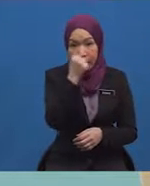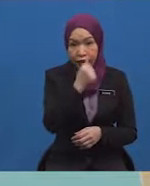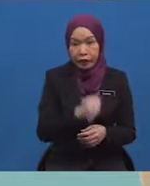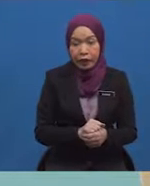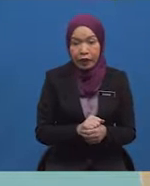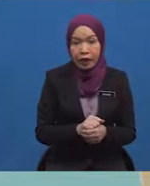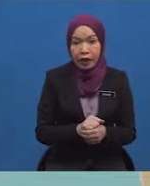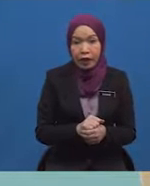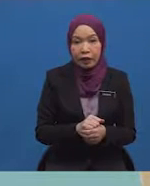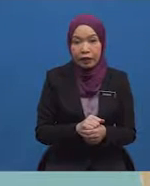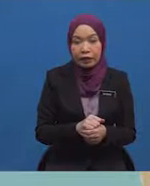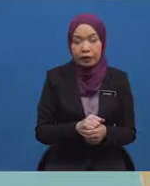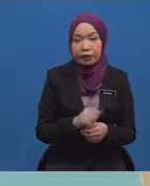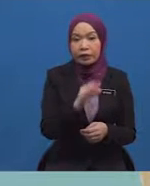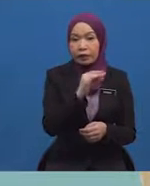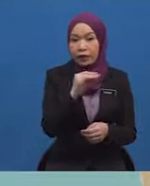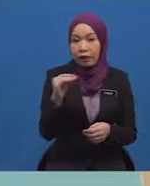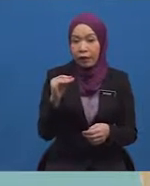16.87% dan benua Eropah sebanyak